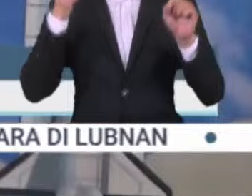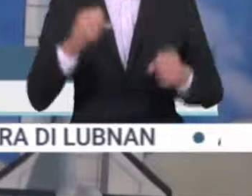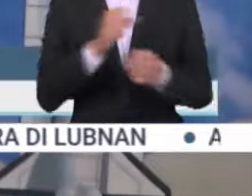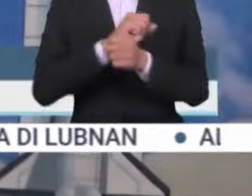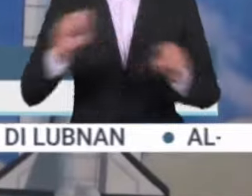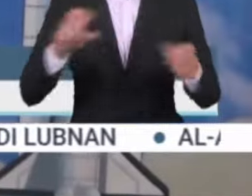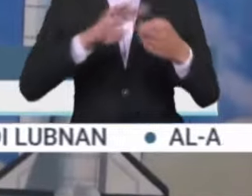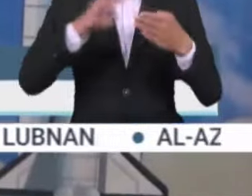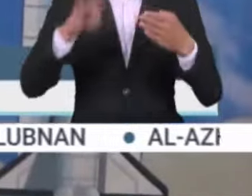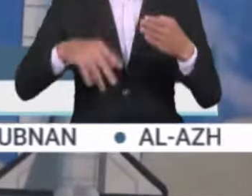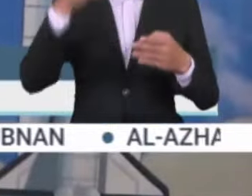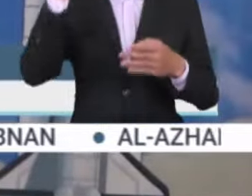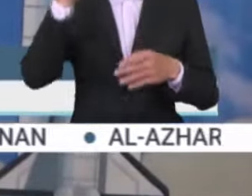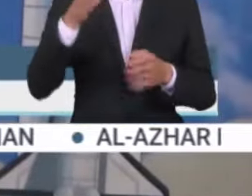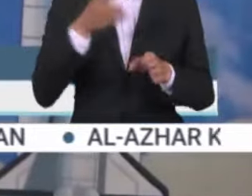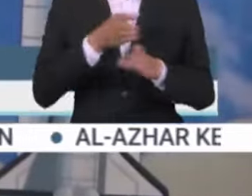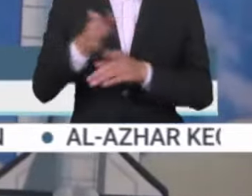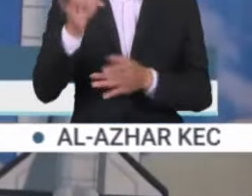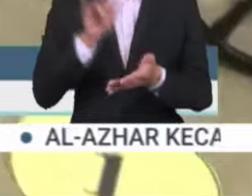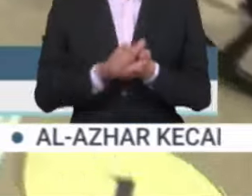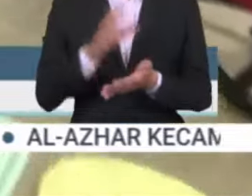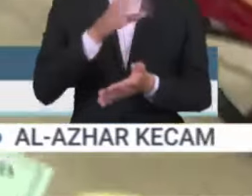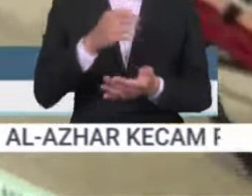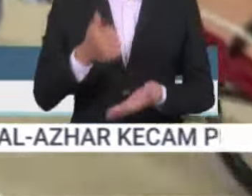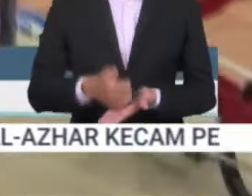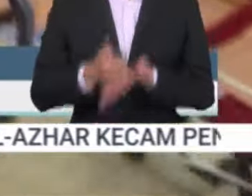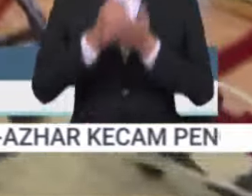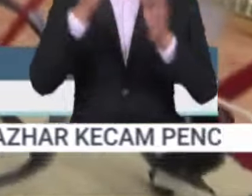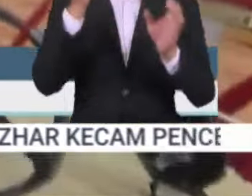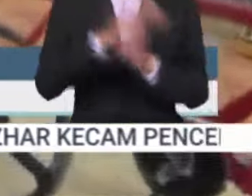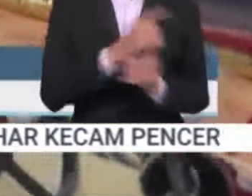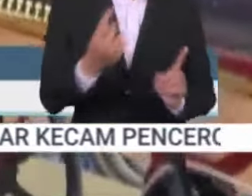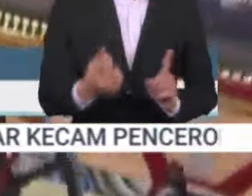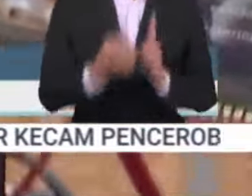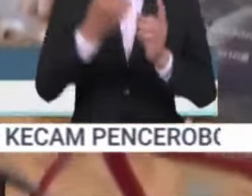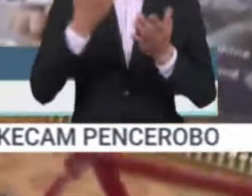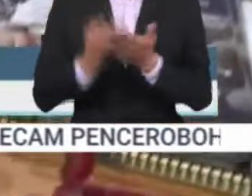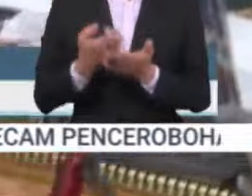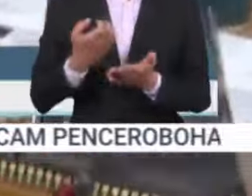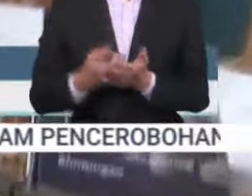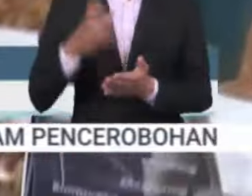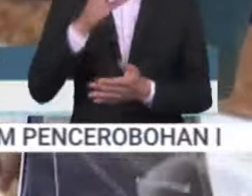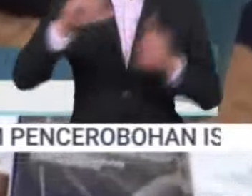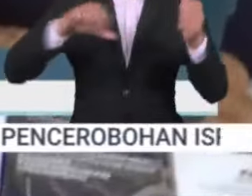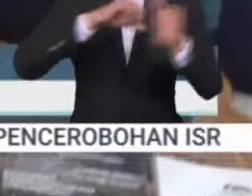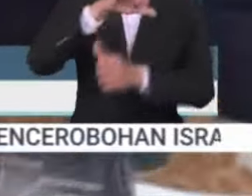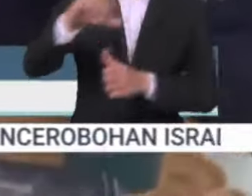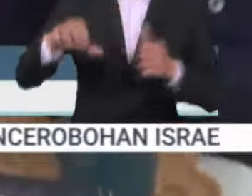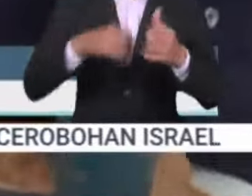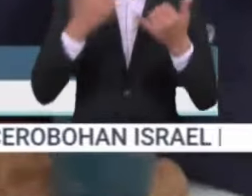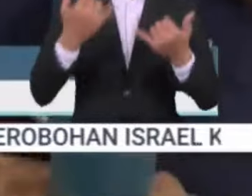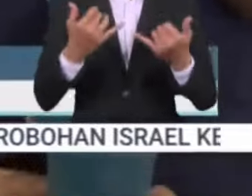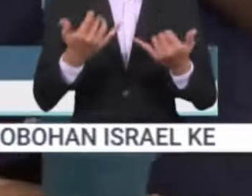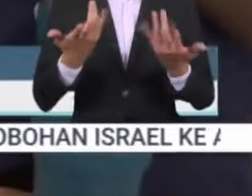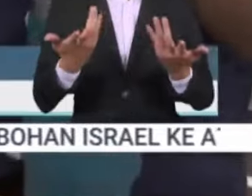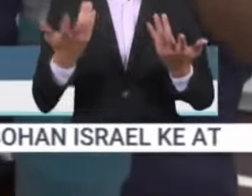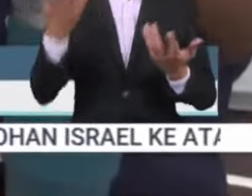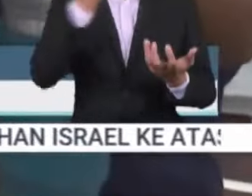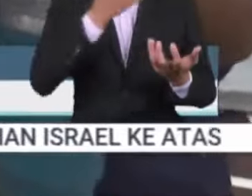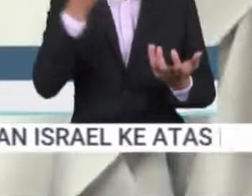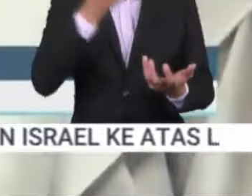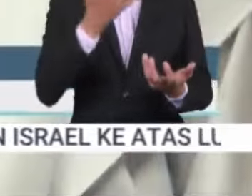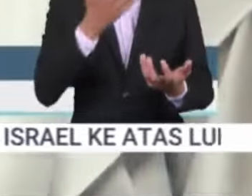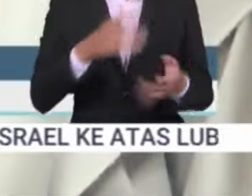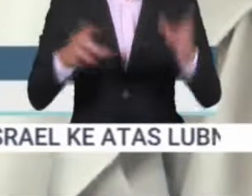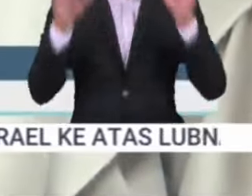dilengkapi dengan bidang tersebut sekaligus membantu menghadapi cabaran ekonomi dan sosial yang semakin kompleks. Beliau